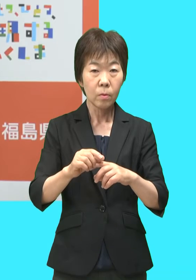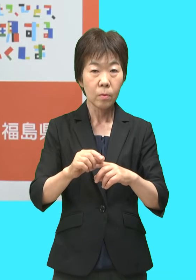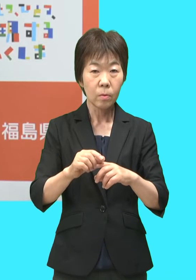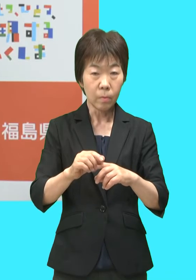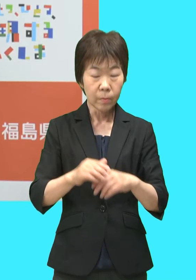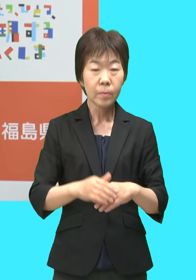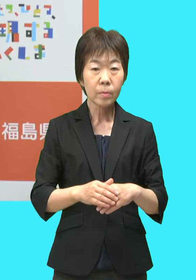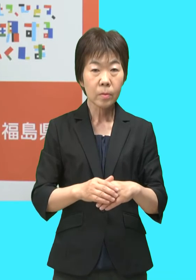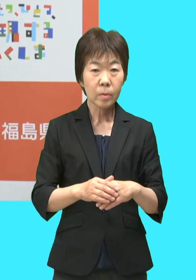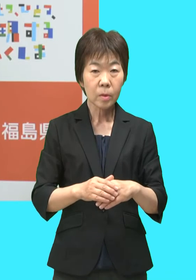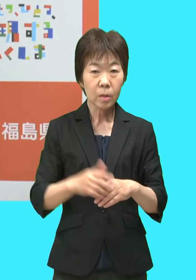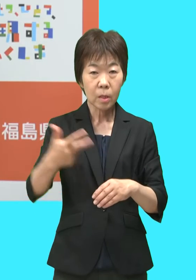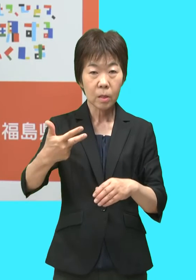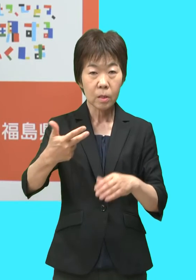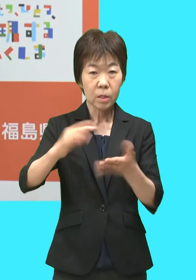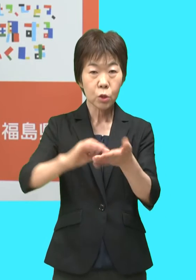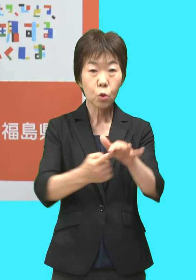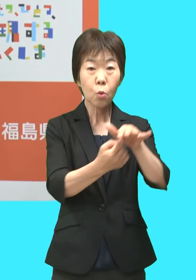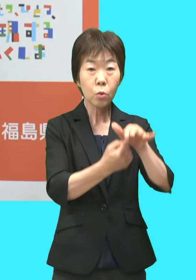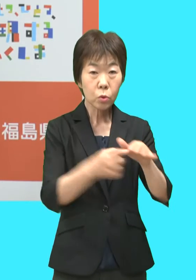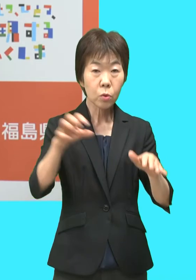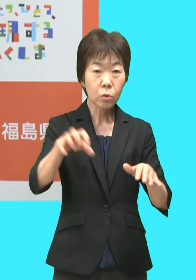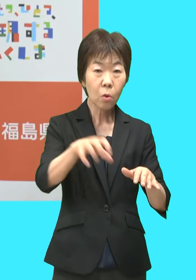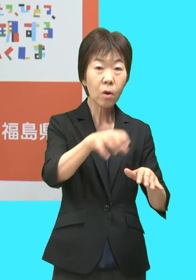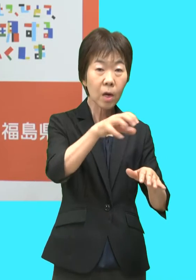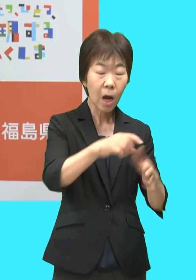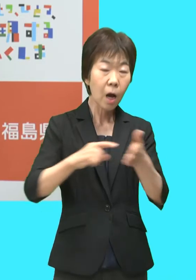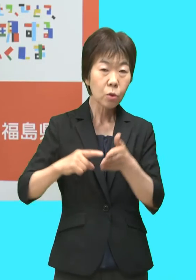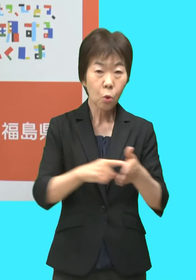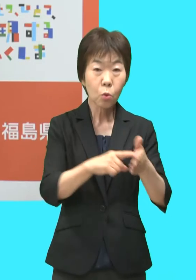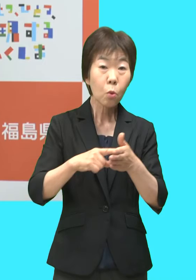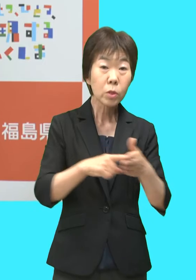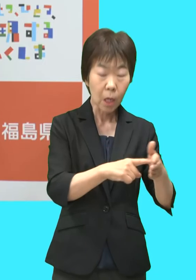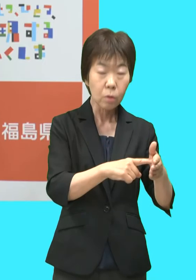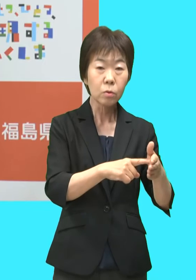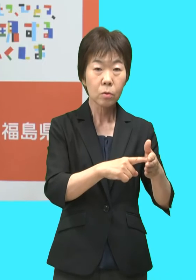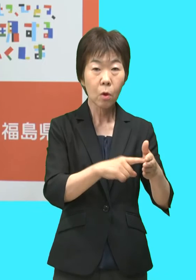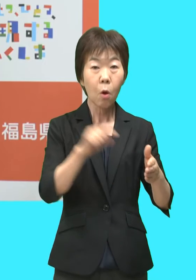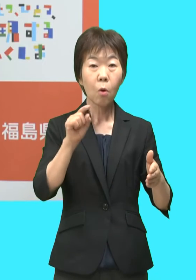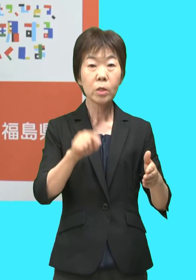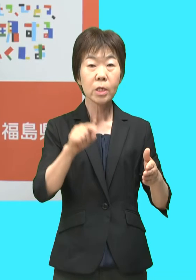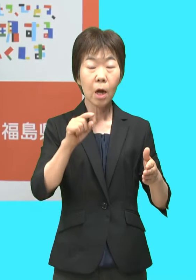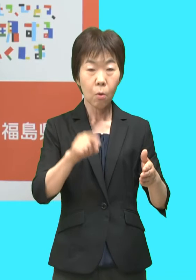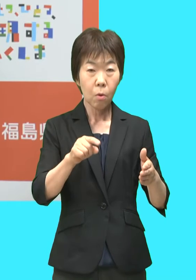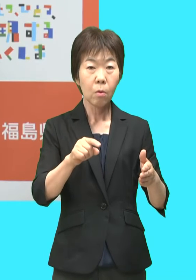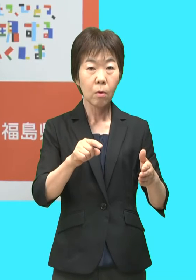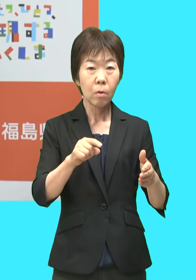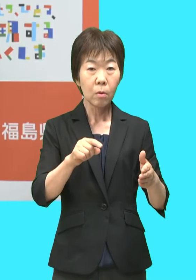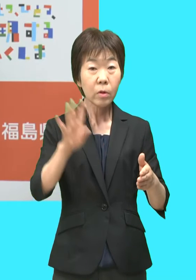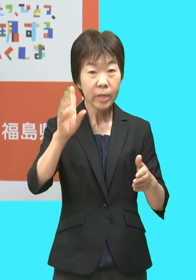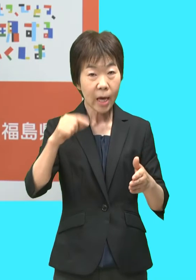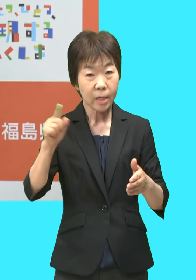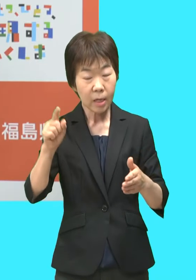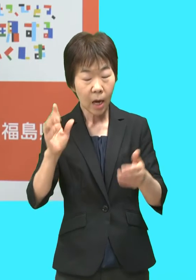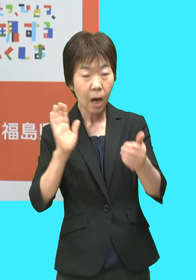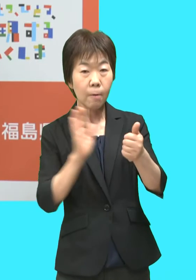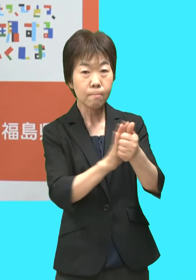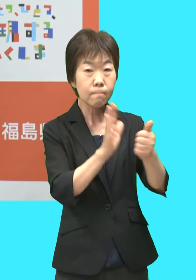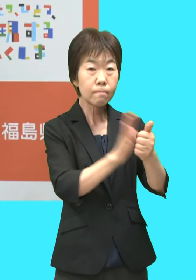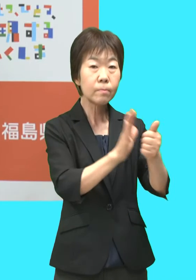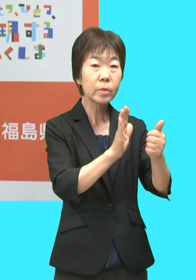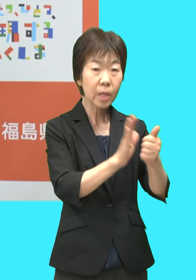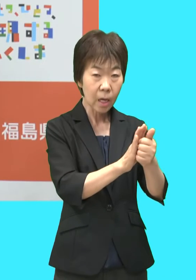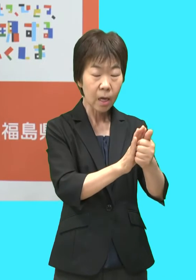むしろですね、各市町村が努力をされているこちらをですね、県がバックアップを